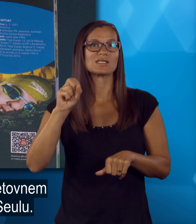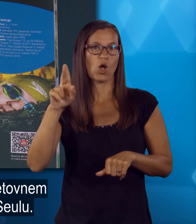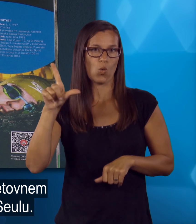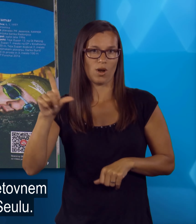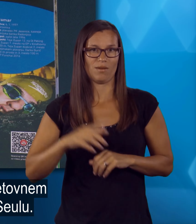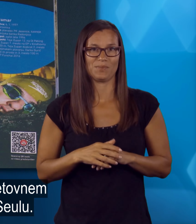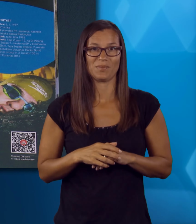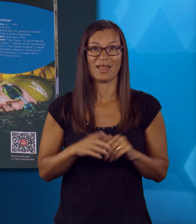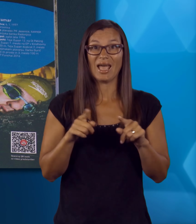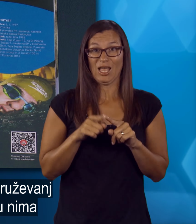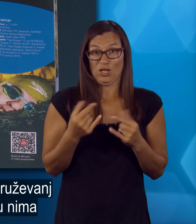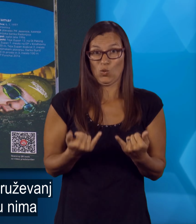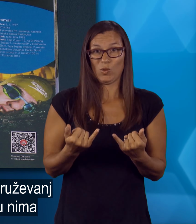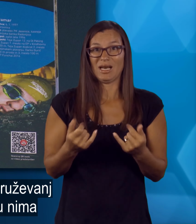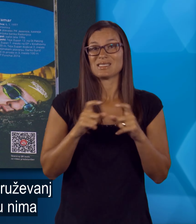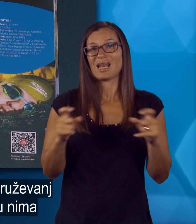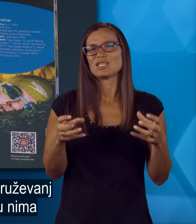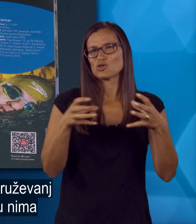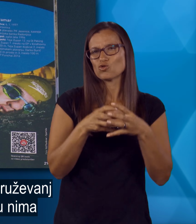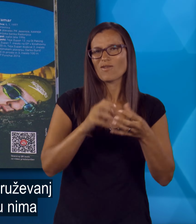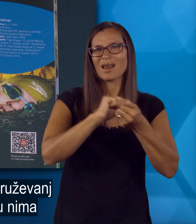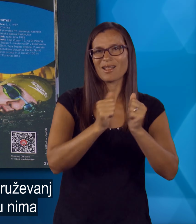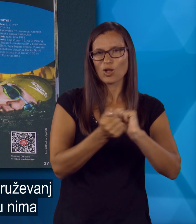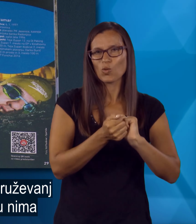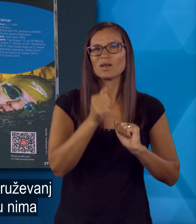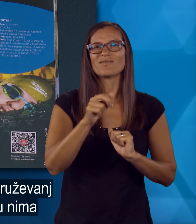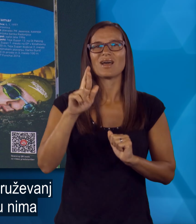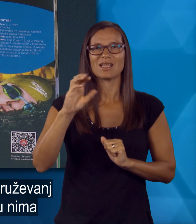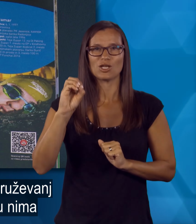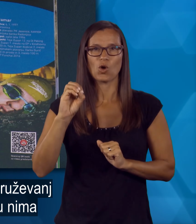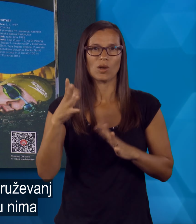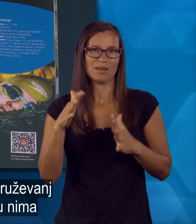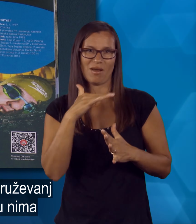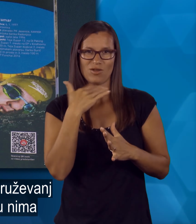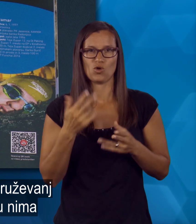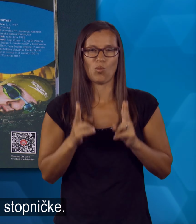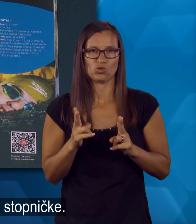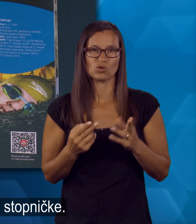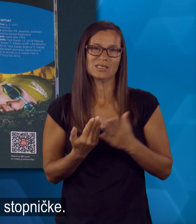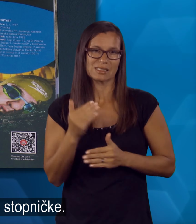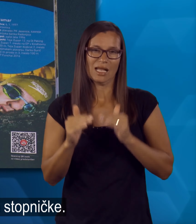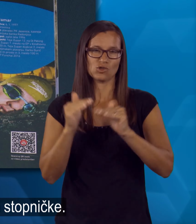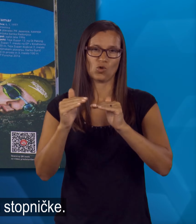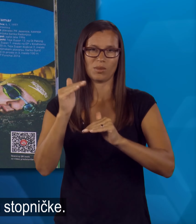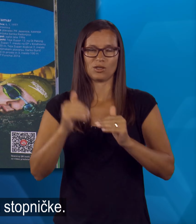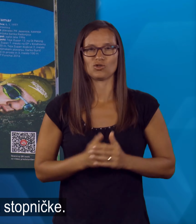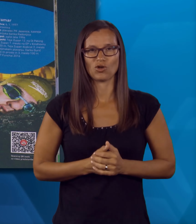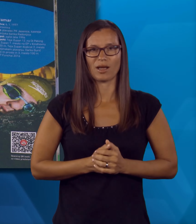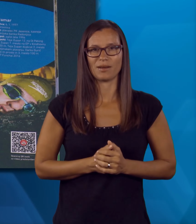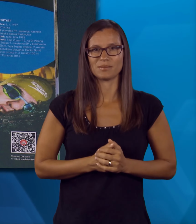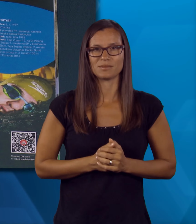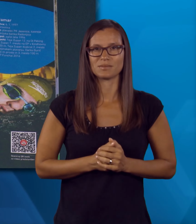Tokrat zaradi združevanj kategoriji v Rio nima veliko možnosti za stopničke.